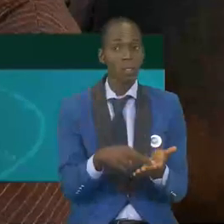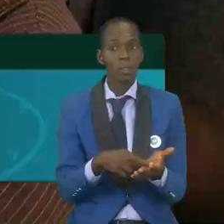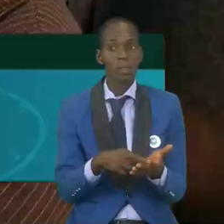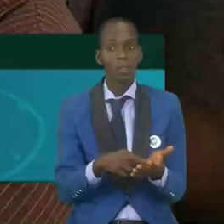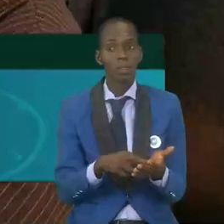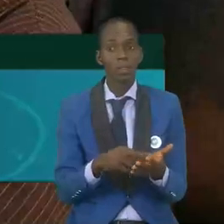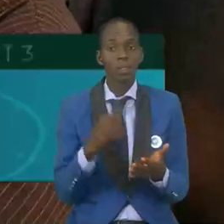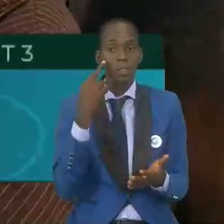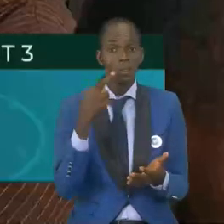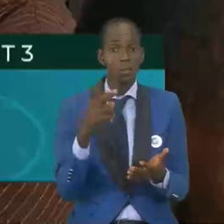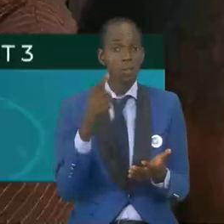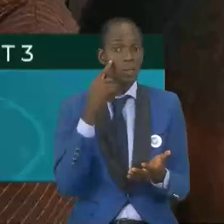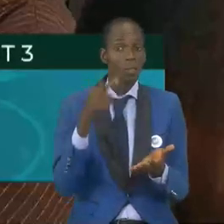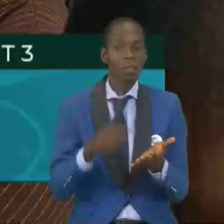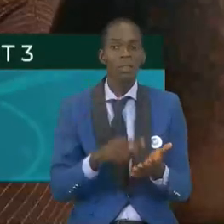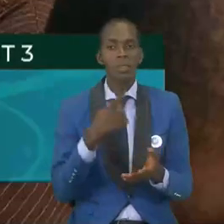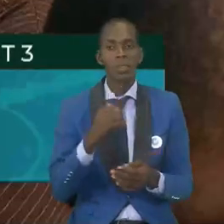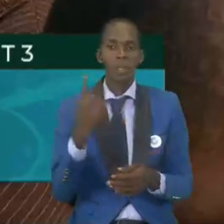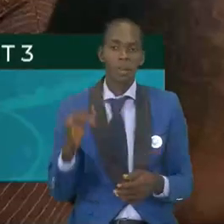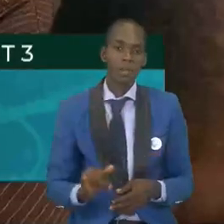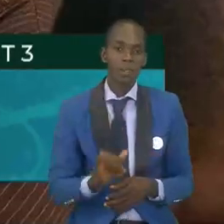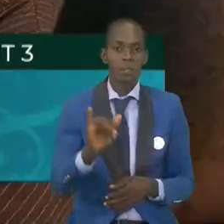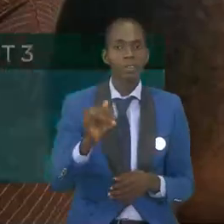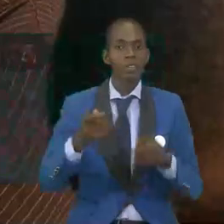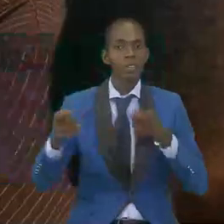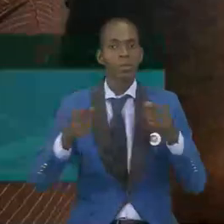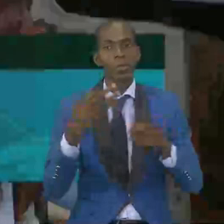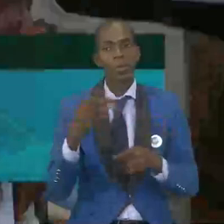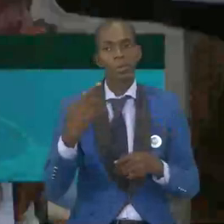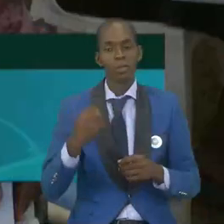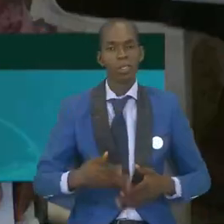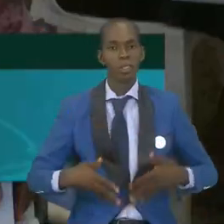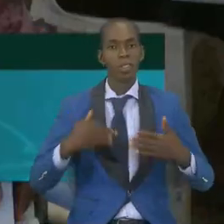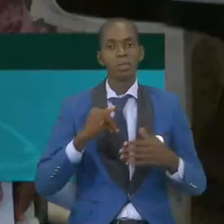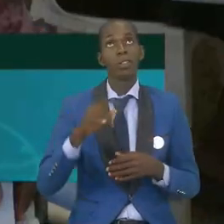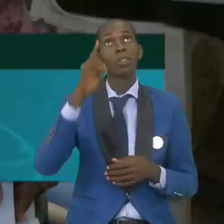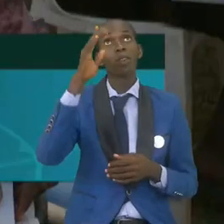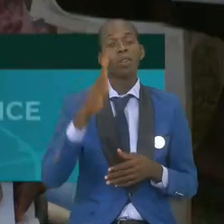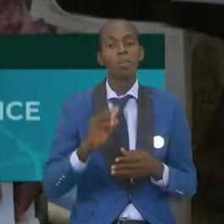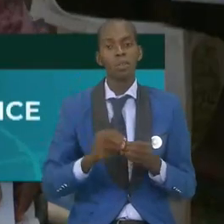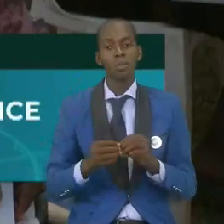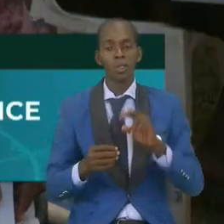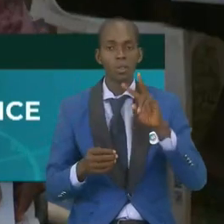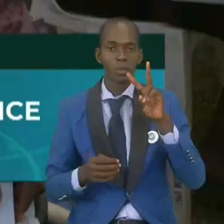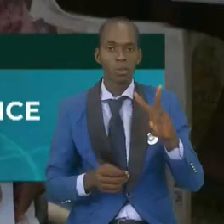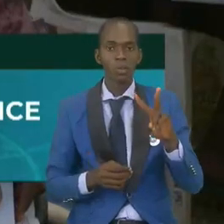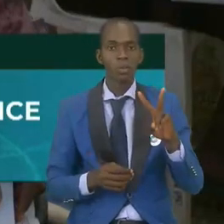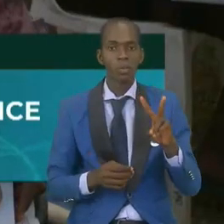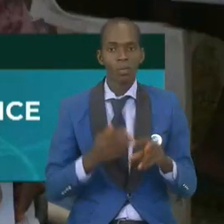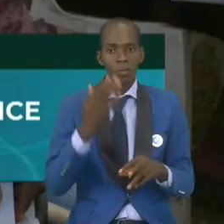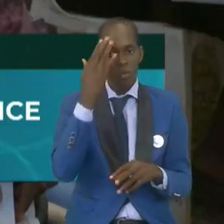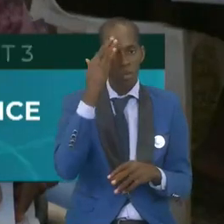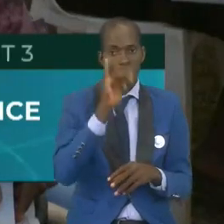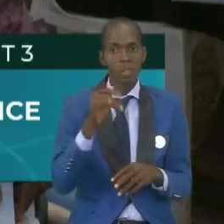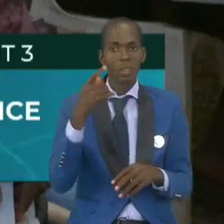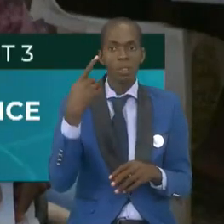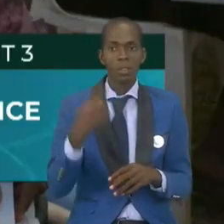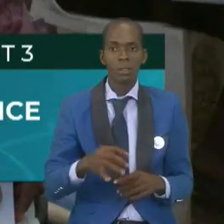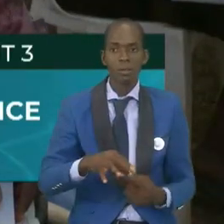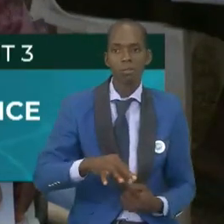la domination éternelle du Dieu vivant. Deuxième élément, réaliser